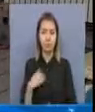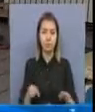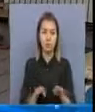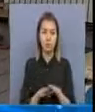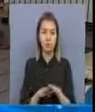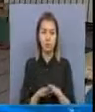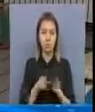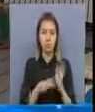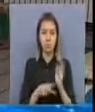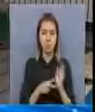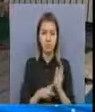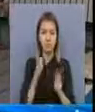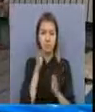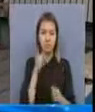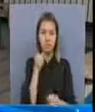менің 7 жылдығыма істейміз.